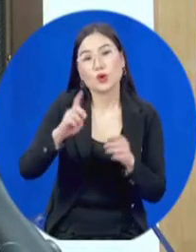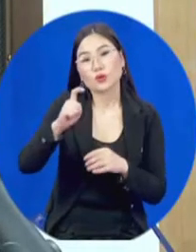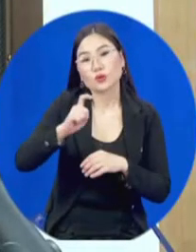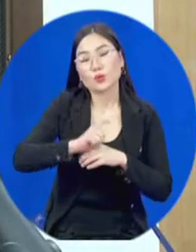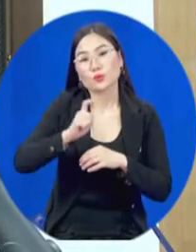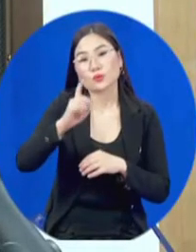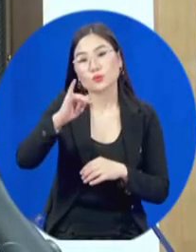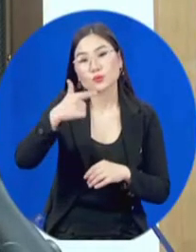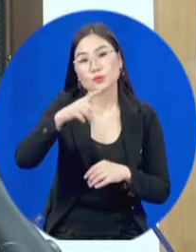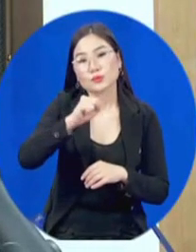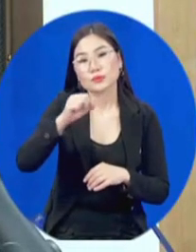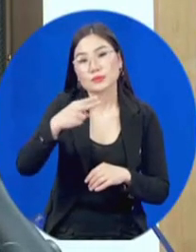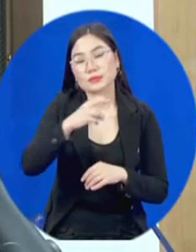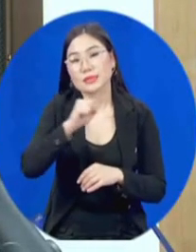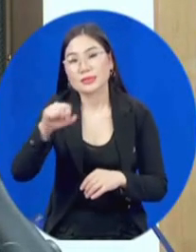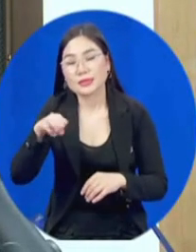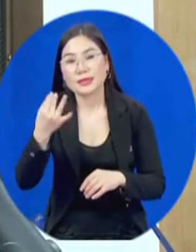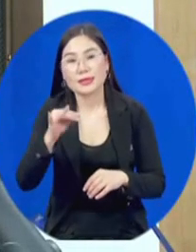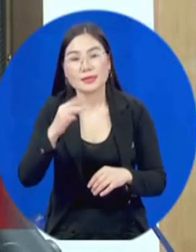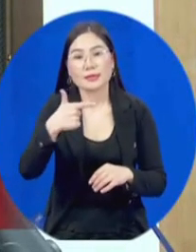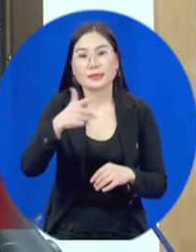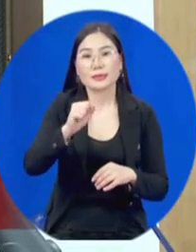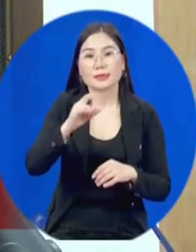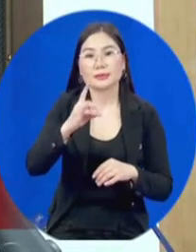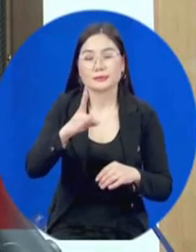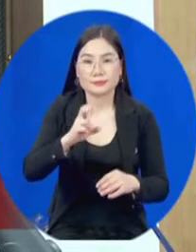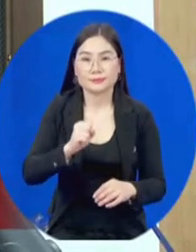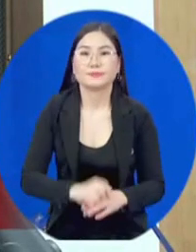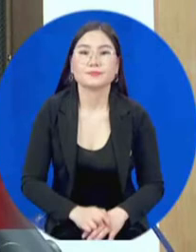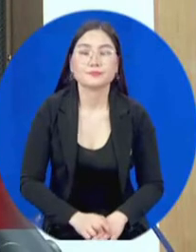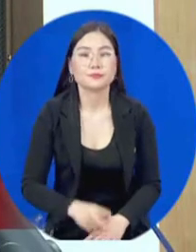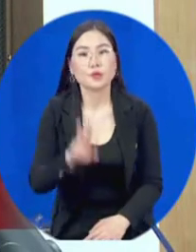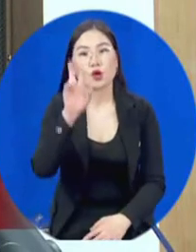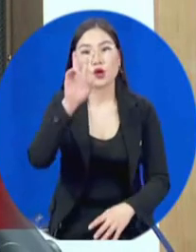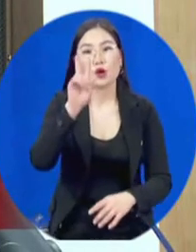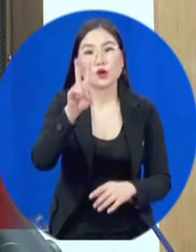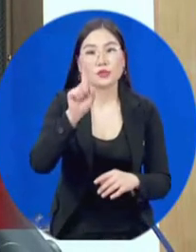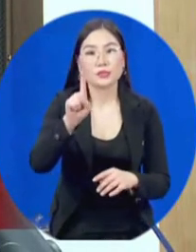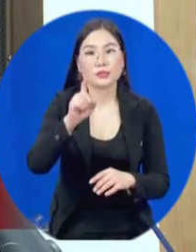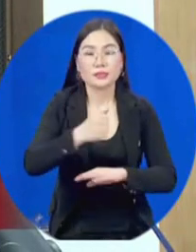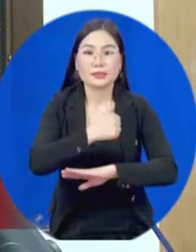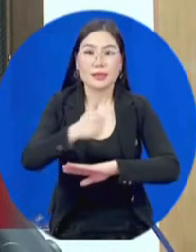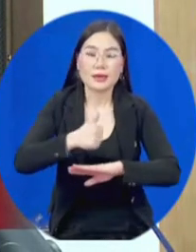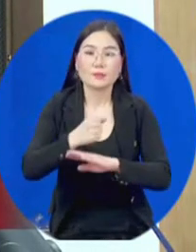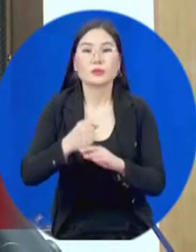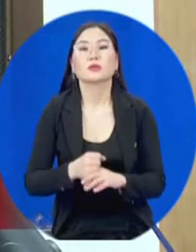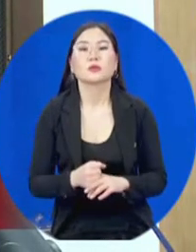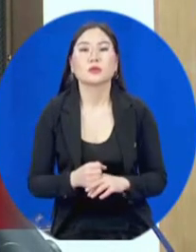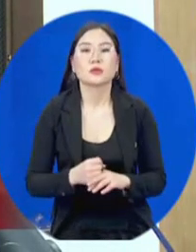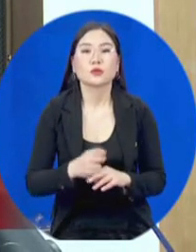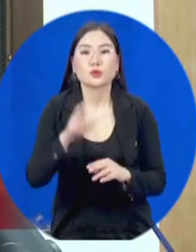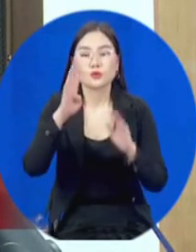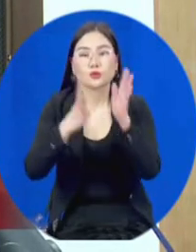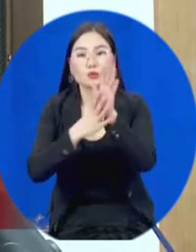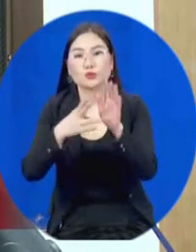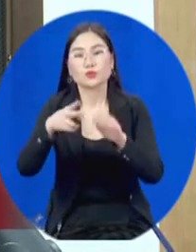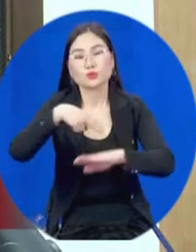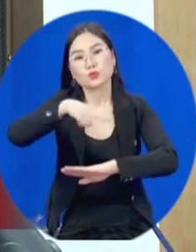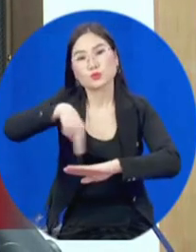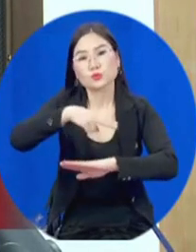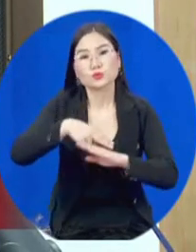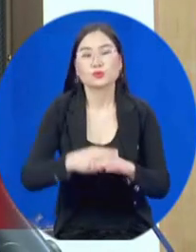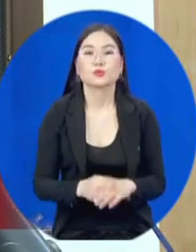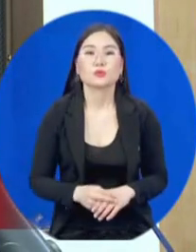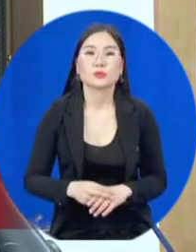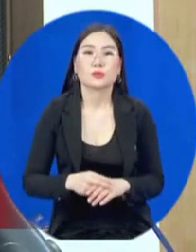Бүх одоо улсын бүртгч нараараа дамжуулаад 21 аймаг 9 дүүрэг за 6 үйлчлэгийн төвөр өнөөдрөөс эхлээд иргэдэд тоон